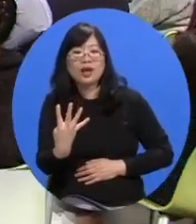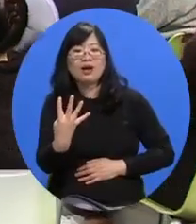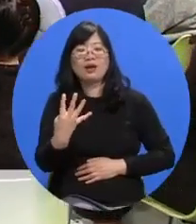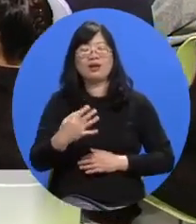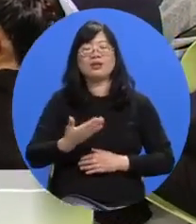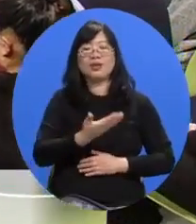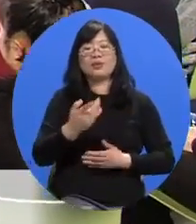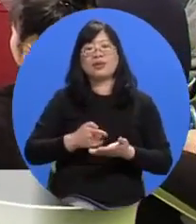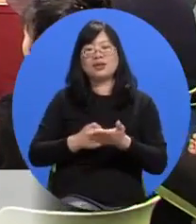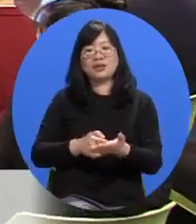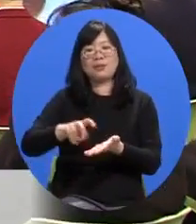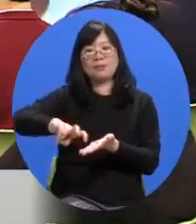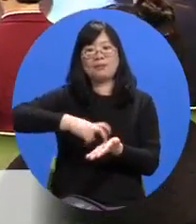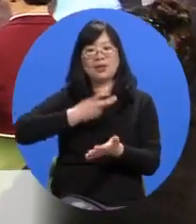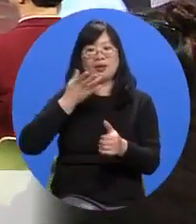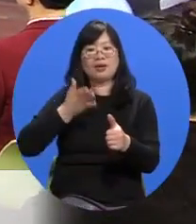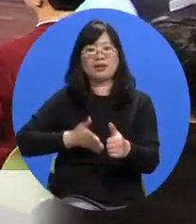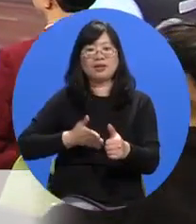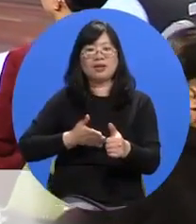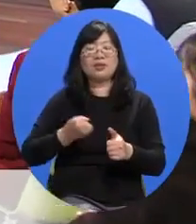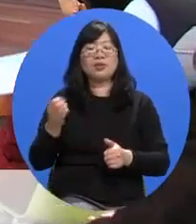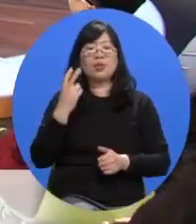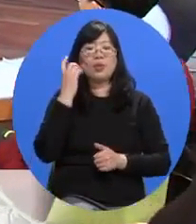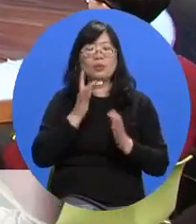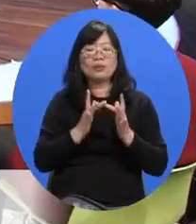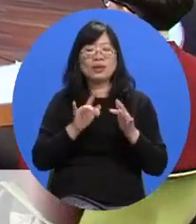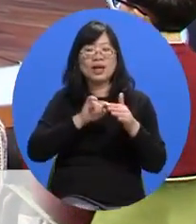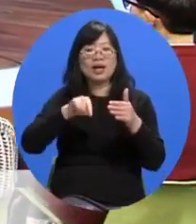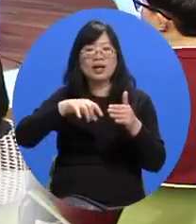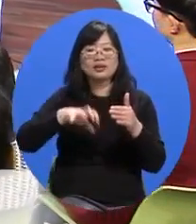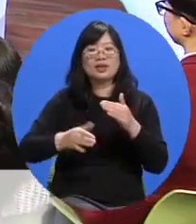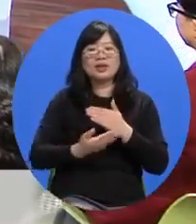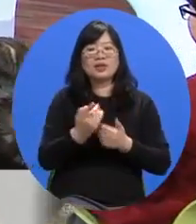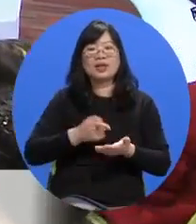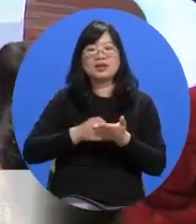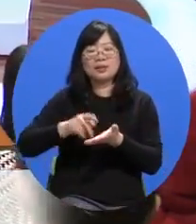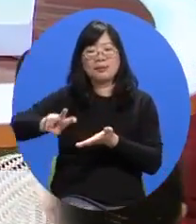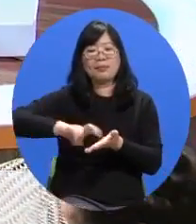샵 004로 여러분의 의견 보내주십시오. 또한 홈페이지 게시판에도 여러분의